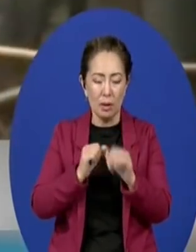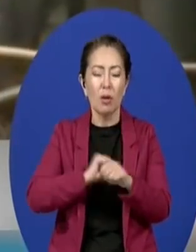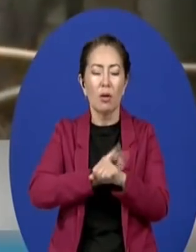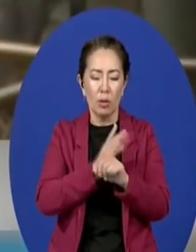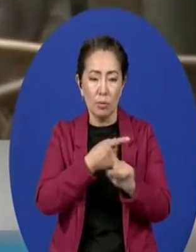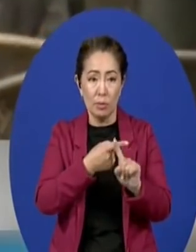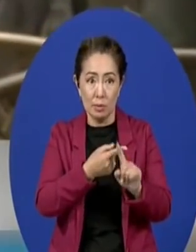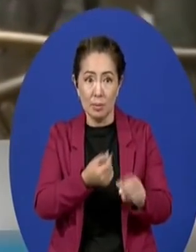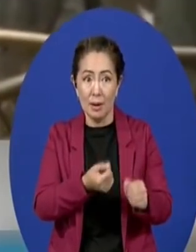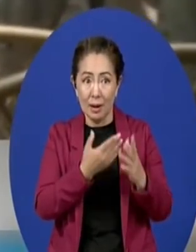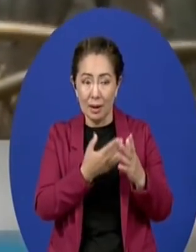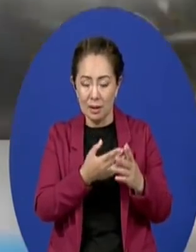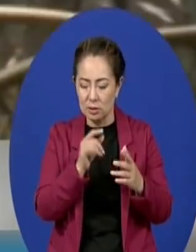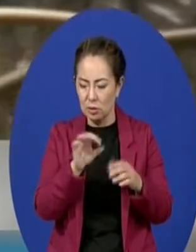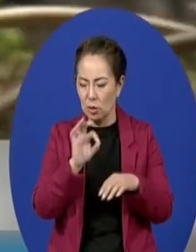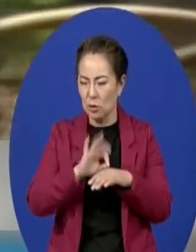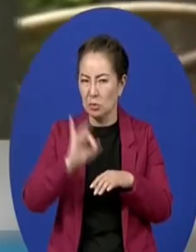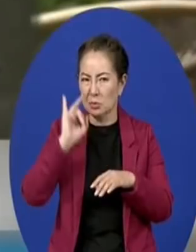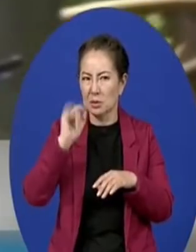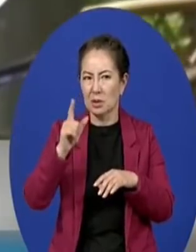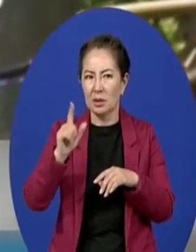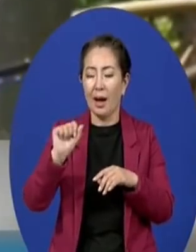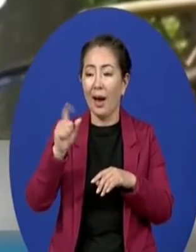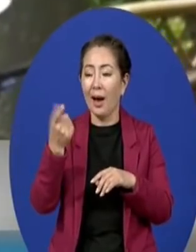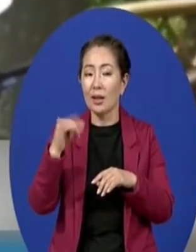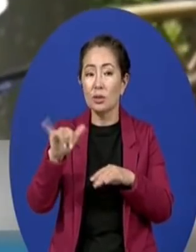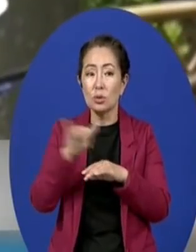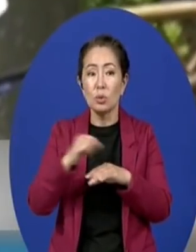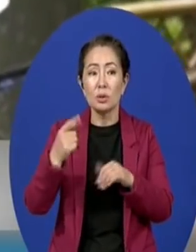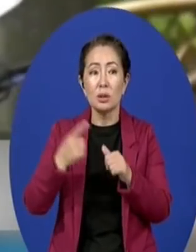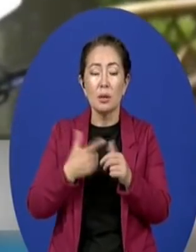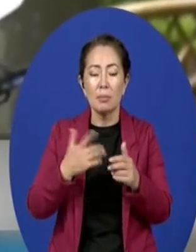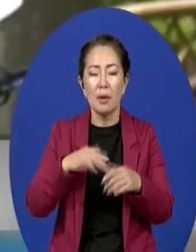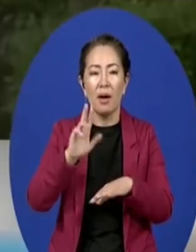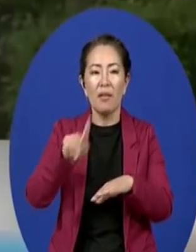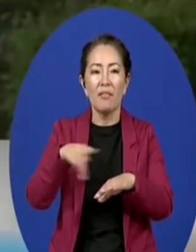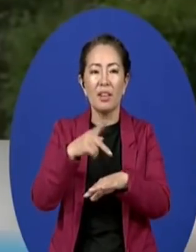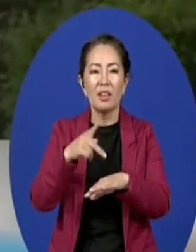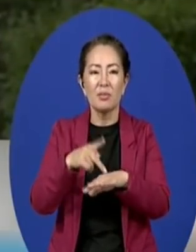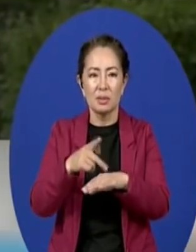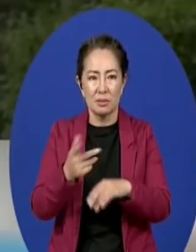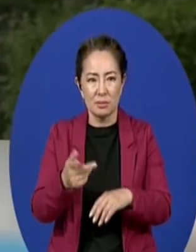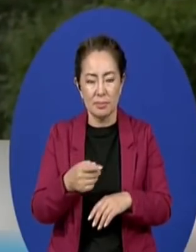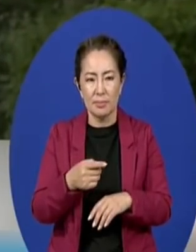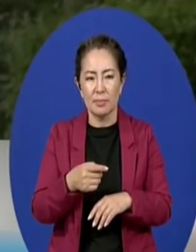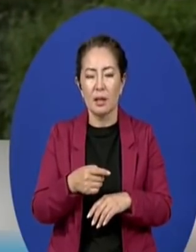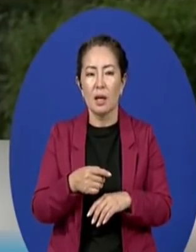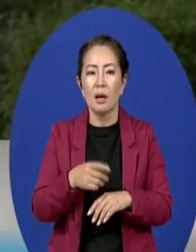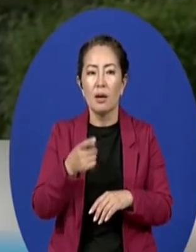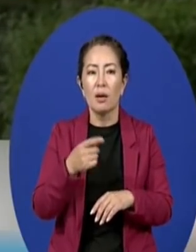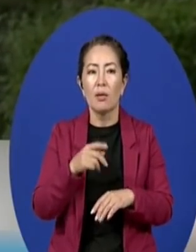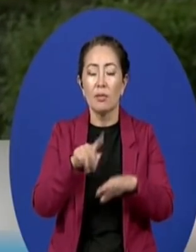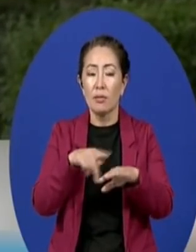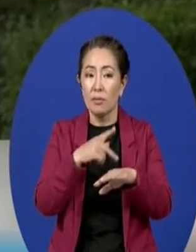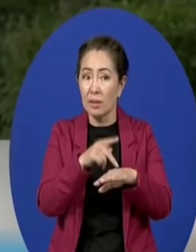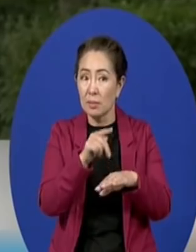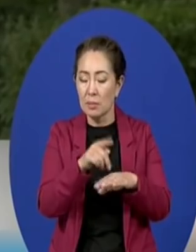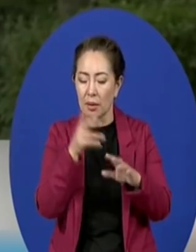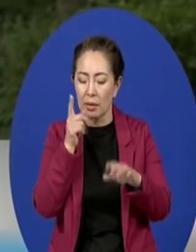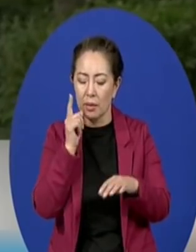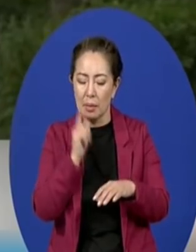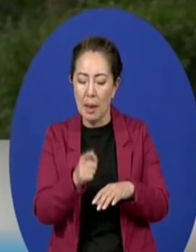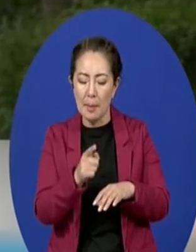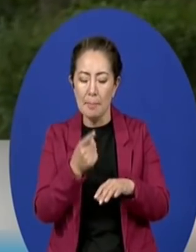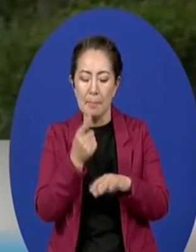COVID-19 илэрсэн бол халдвар өндөртэй Азийн өөр нэгэн улс болох Филиппинд даваа гарагт 8,100 гаруй халдварын